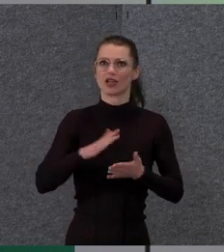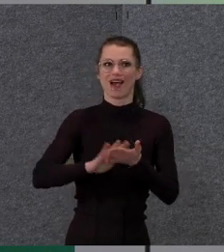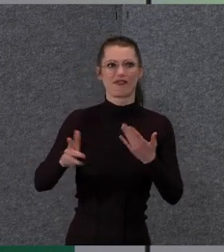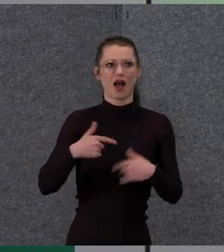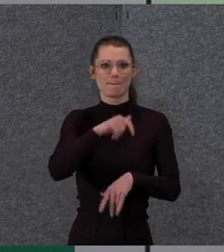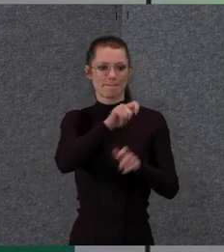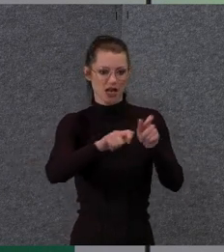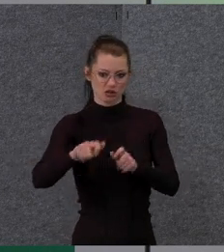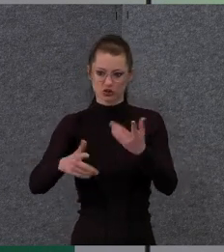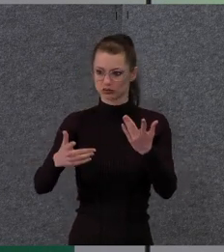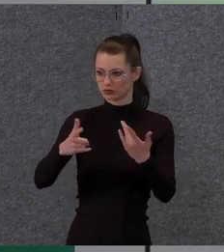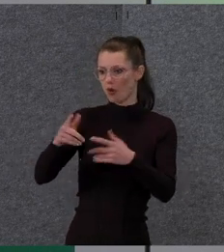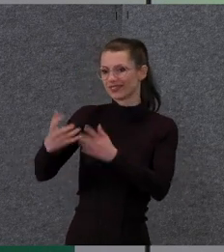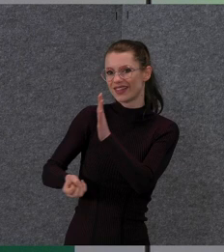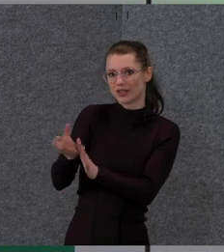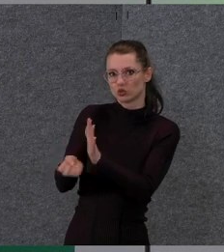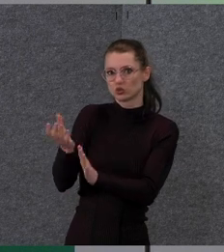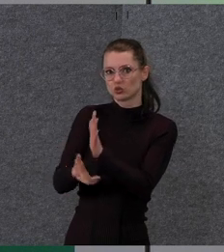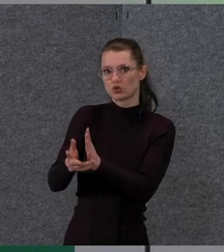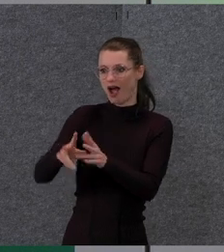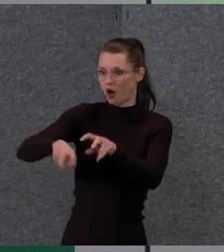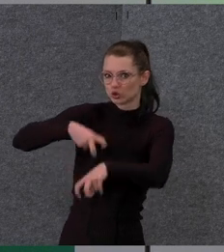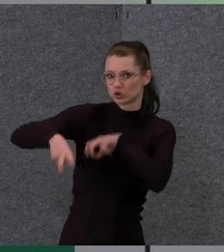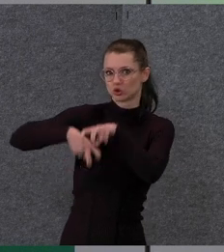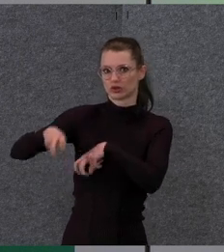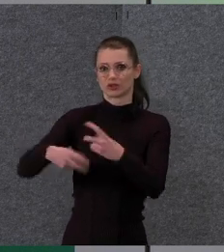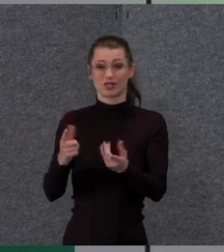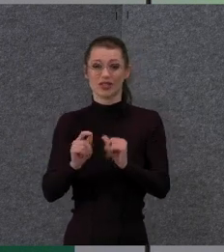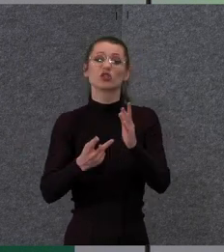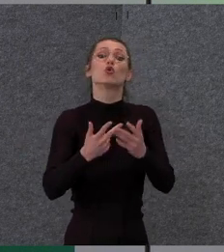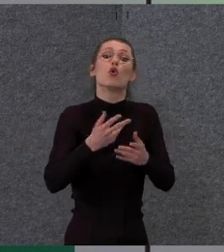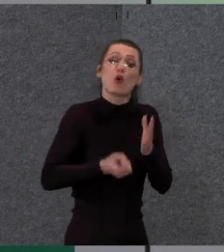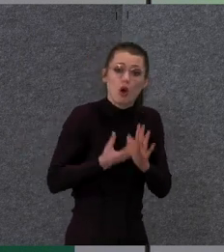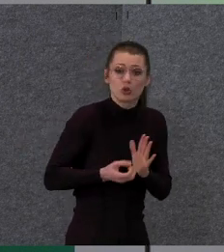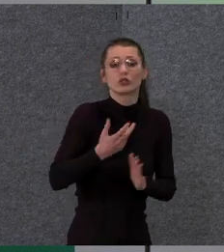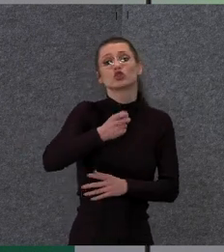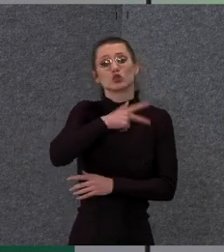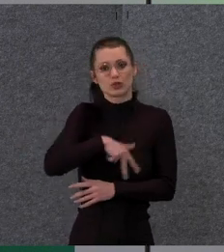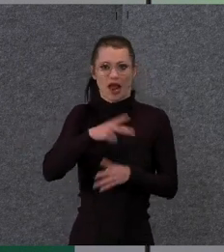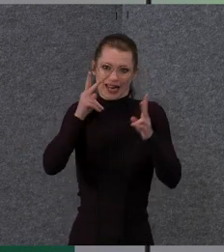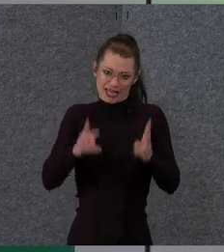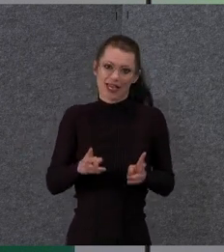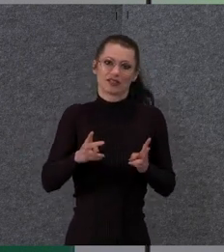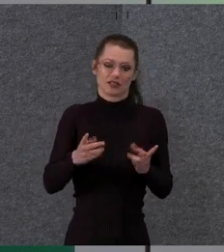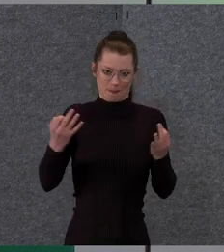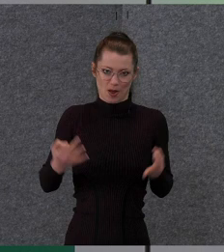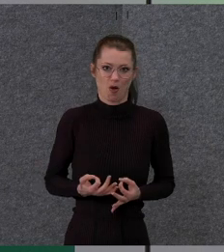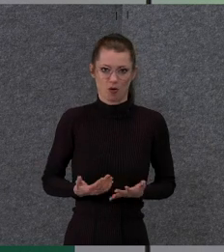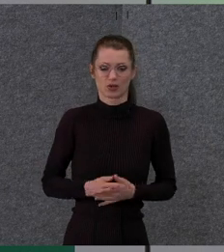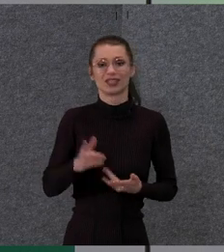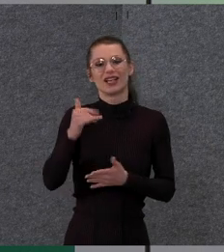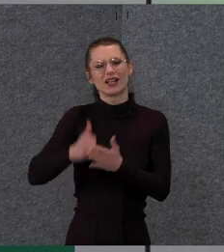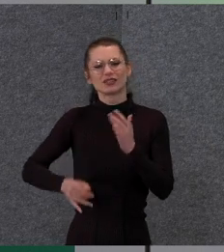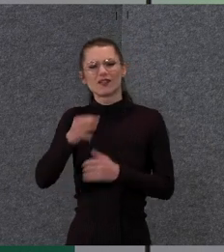dass Mensch und Natur ausgebeutet werden, sondern die ökologisch und sozial gerecht ist. Dann die letzte